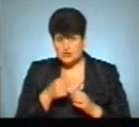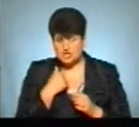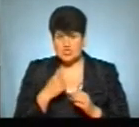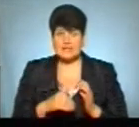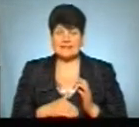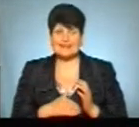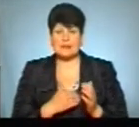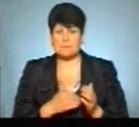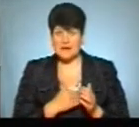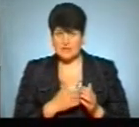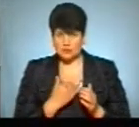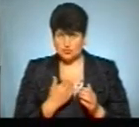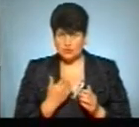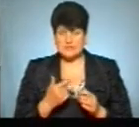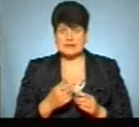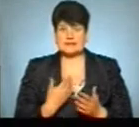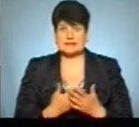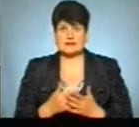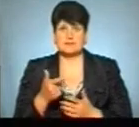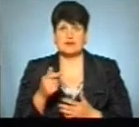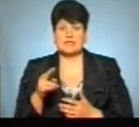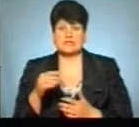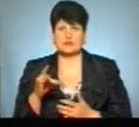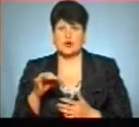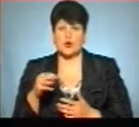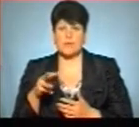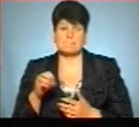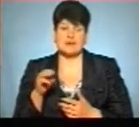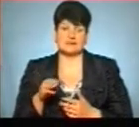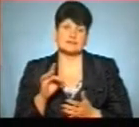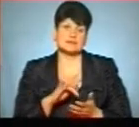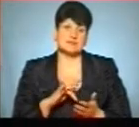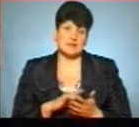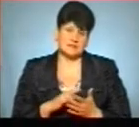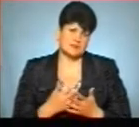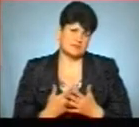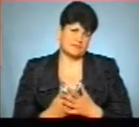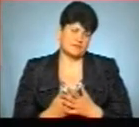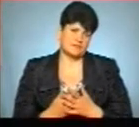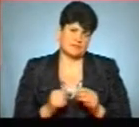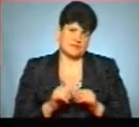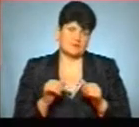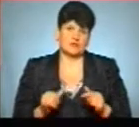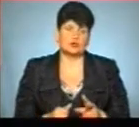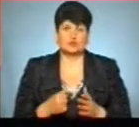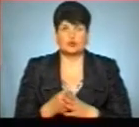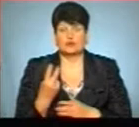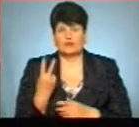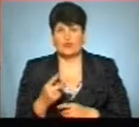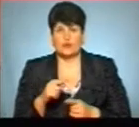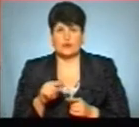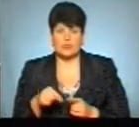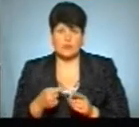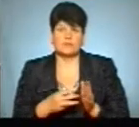за даними гідромету, Тернопільського гідрометеоцентру, здається, підвищилися до 2,8 градусів